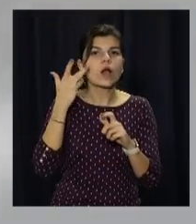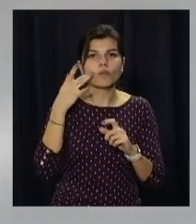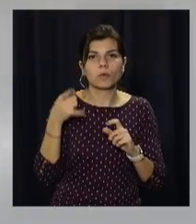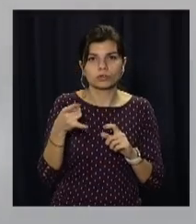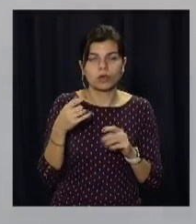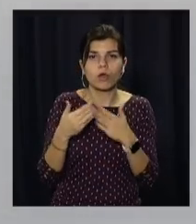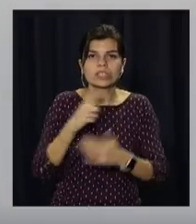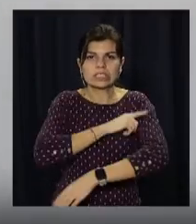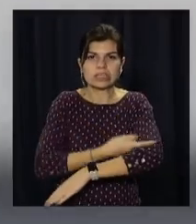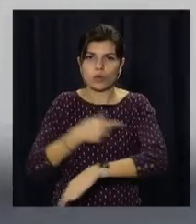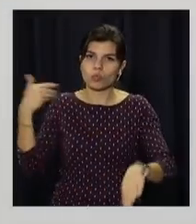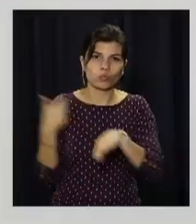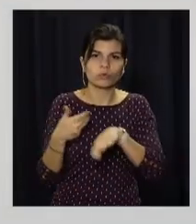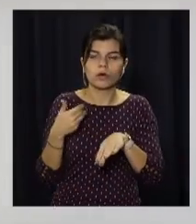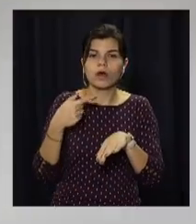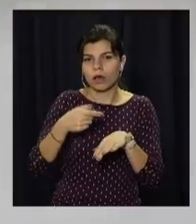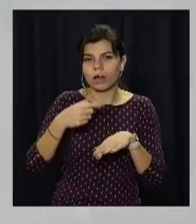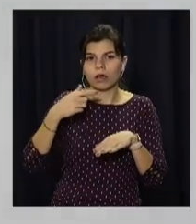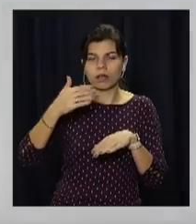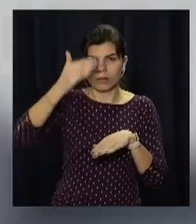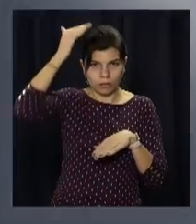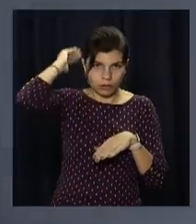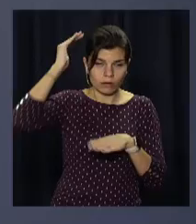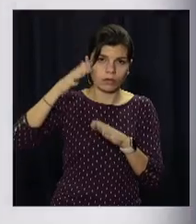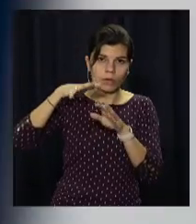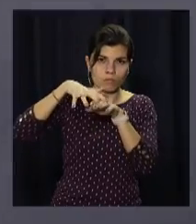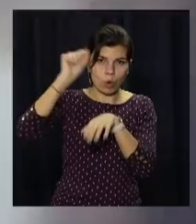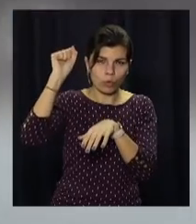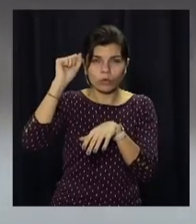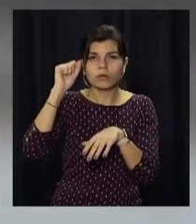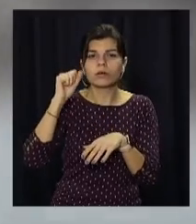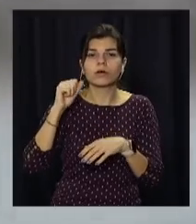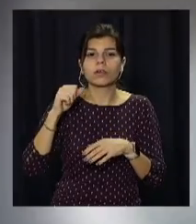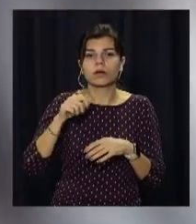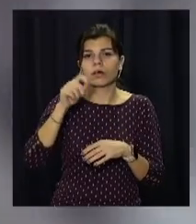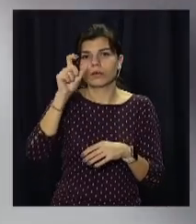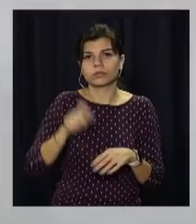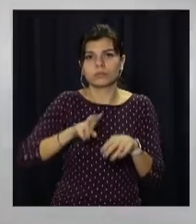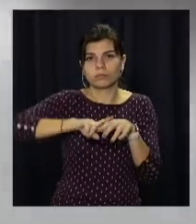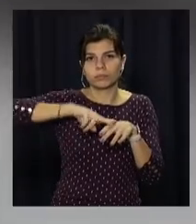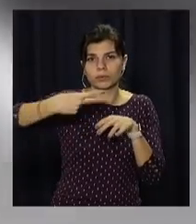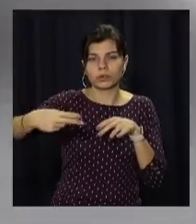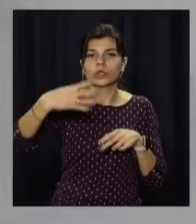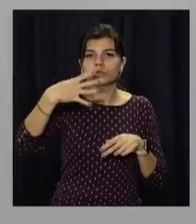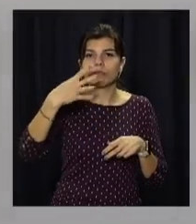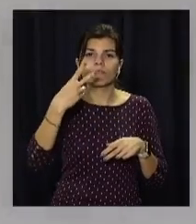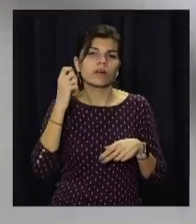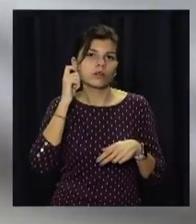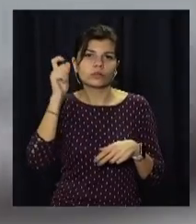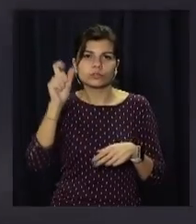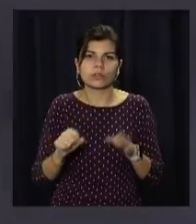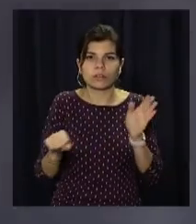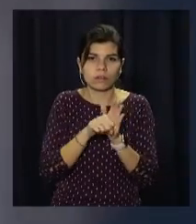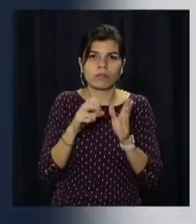Від сильного удару у Шкоди відірвало дах, а водія, за попередніми даними, викинуло з автівки. 42-річний чоловік загинув